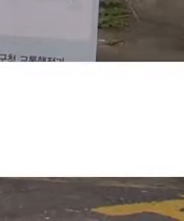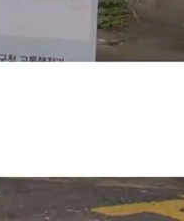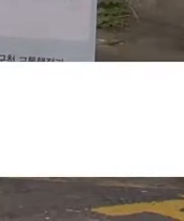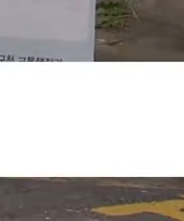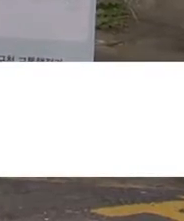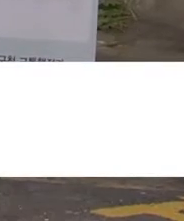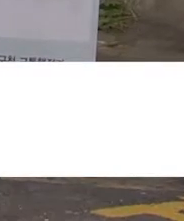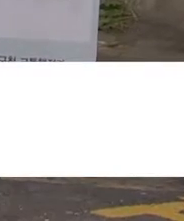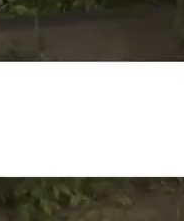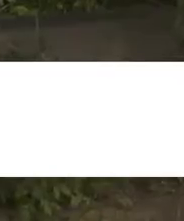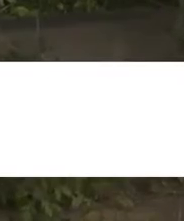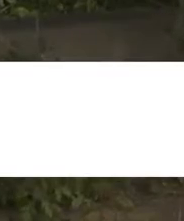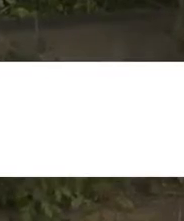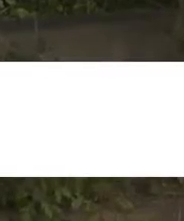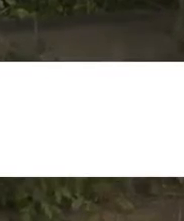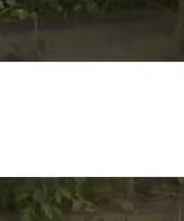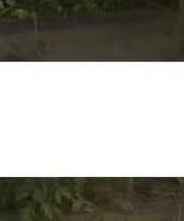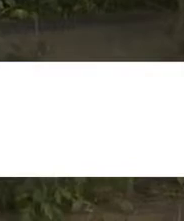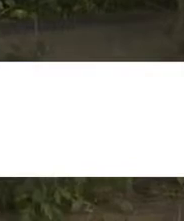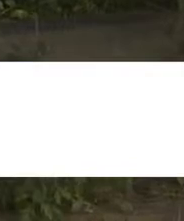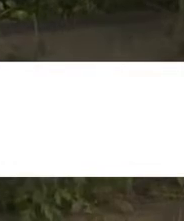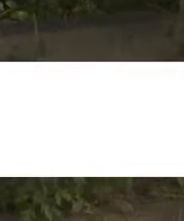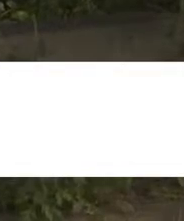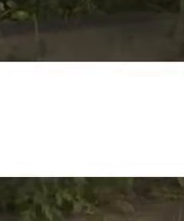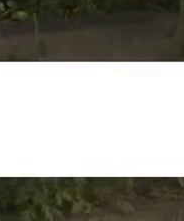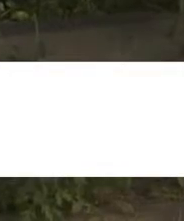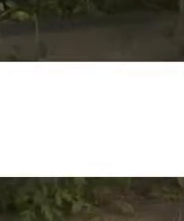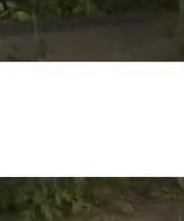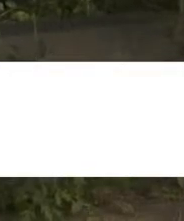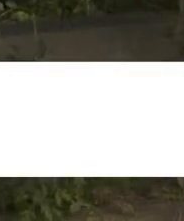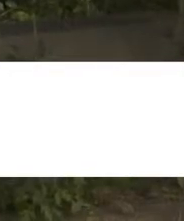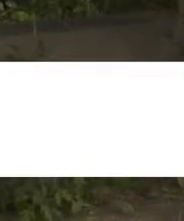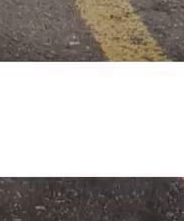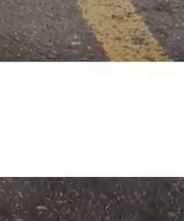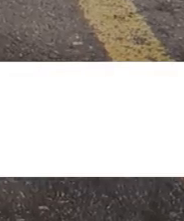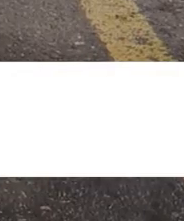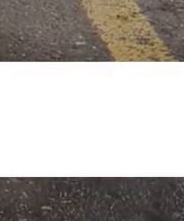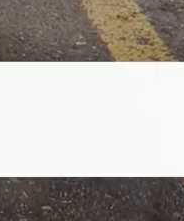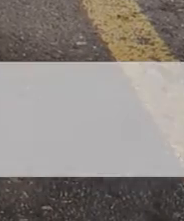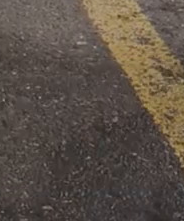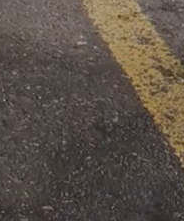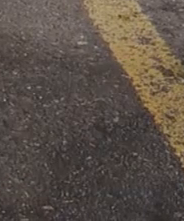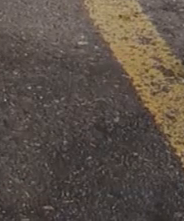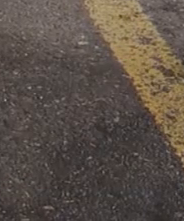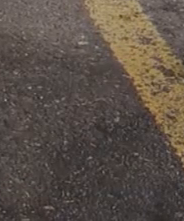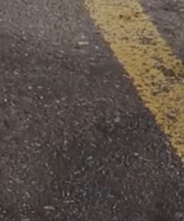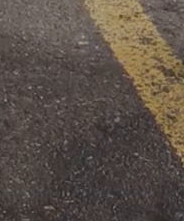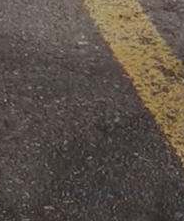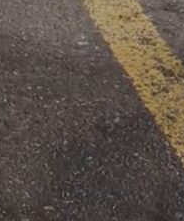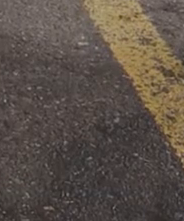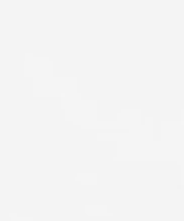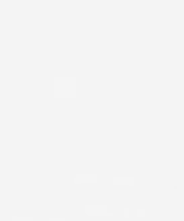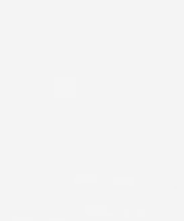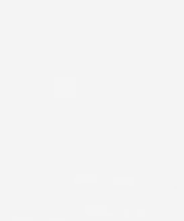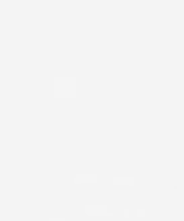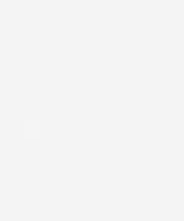강서구가 구민들의 자전거 이용을 돕기 위해 자전거 무료 세차 서비스를 운영합니다.